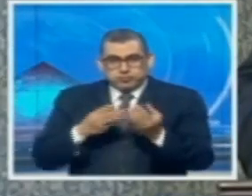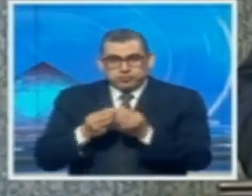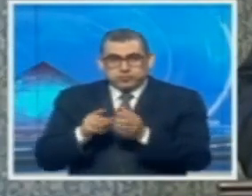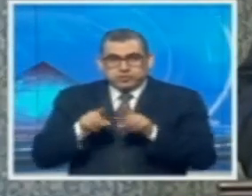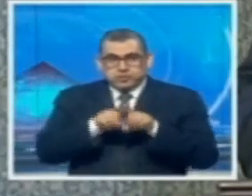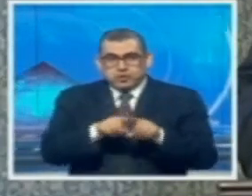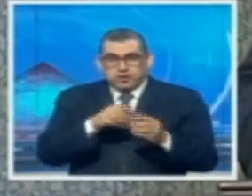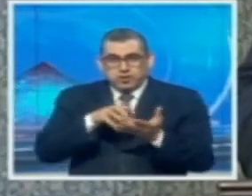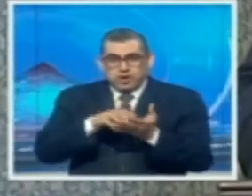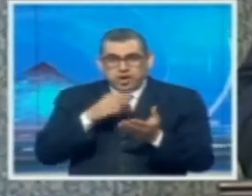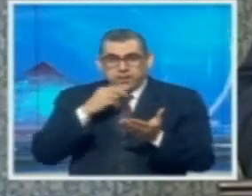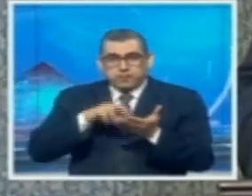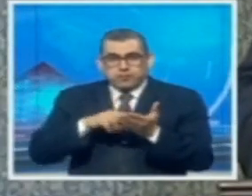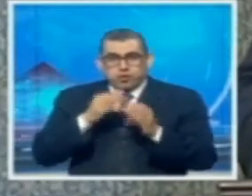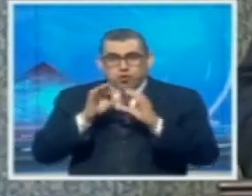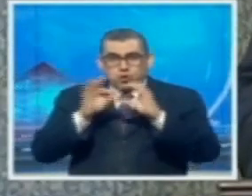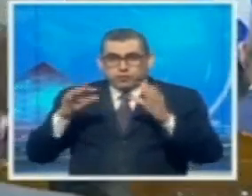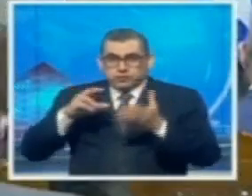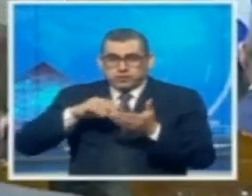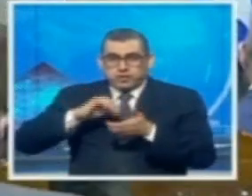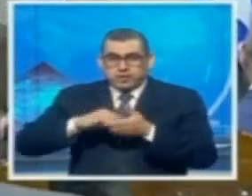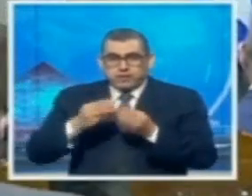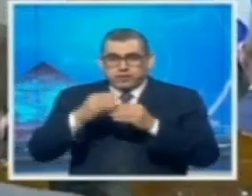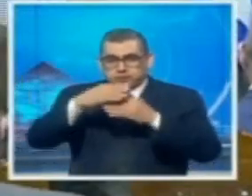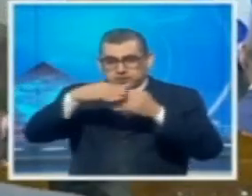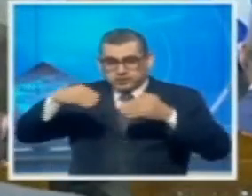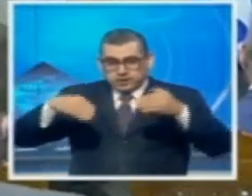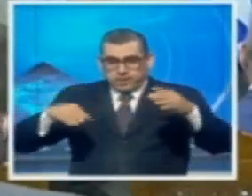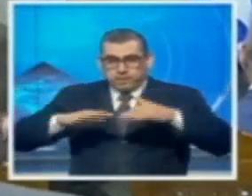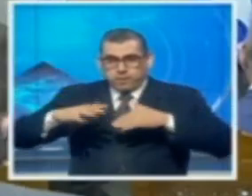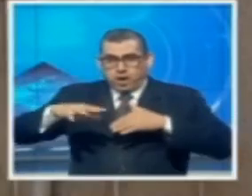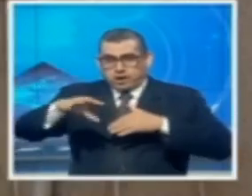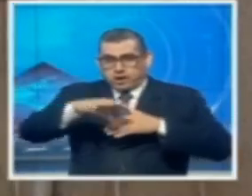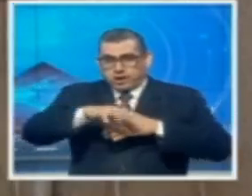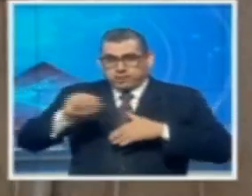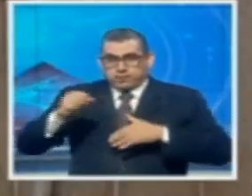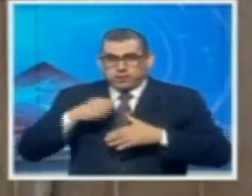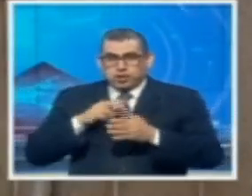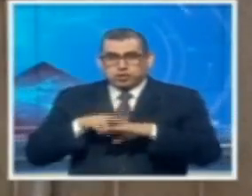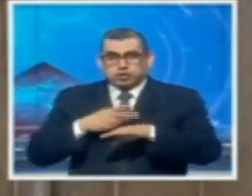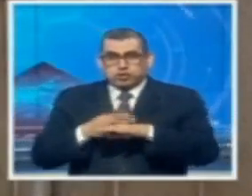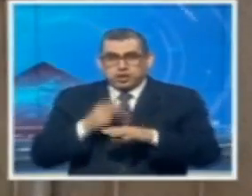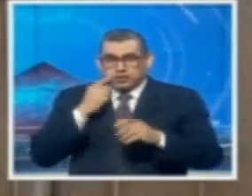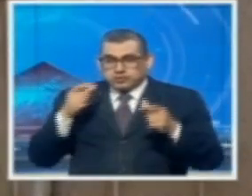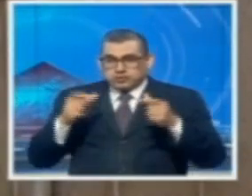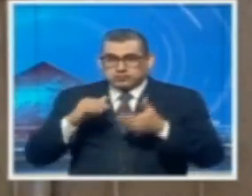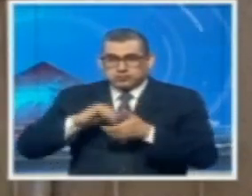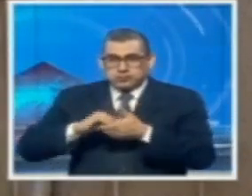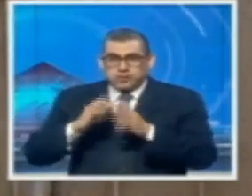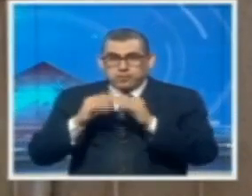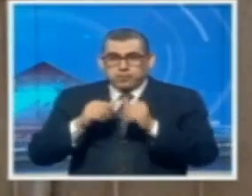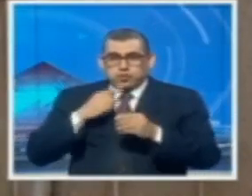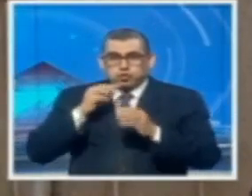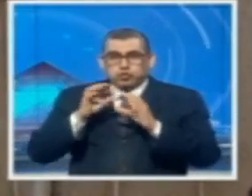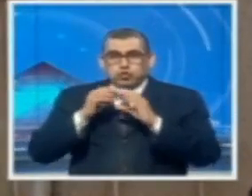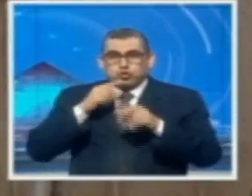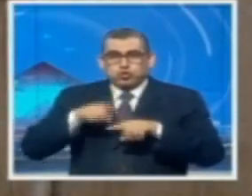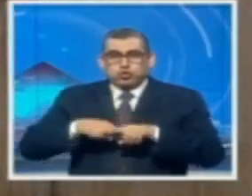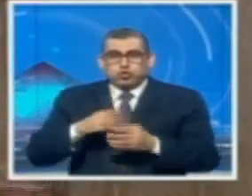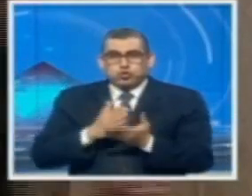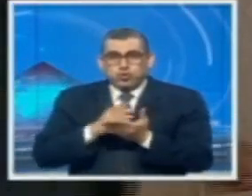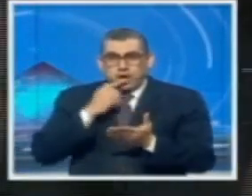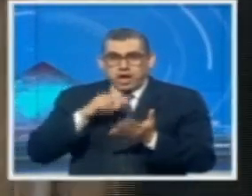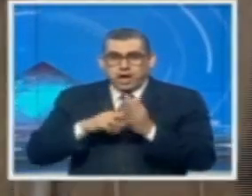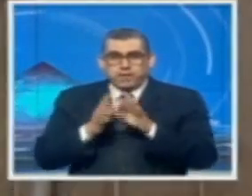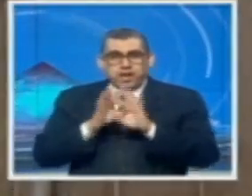قبرص اتفاقيات لترسيم الحدود البحرية. تشهد العلاقات المصرية اليونانية تطورا ملحوظا في